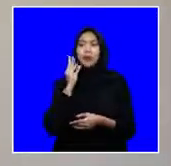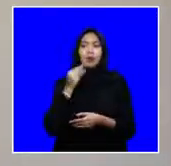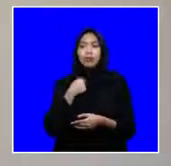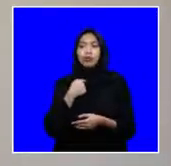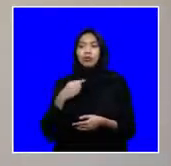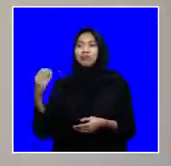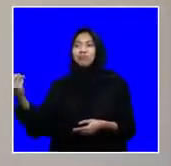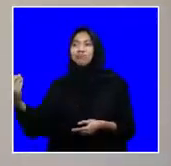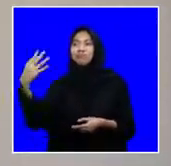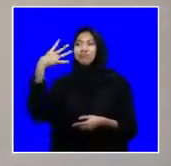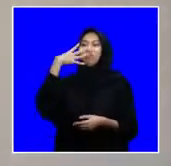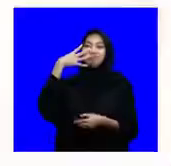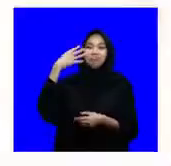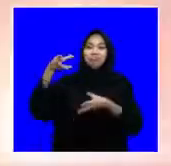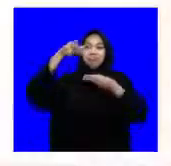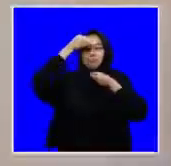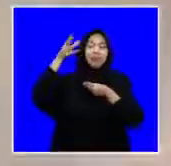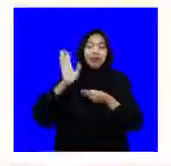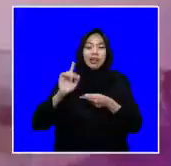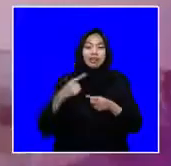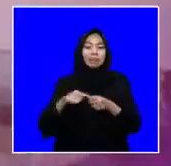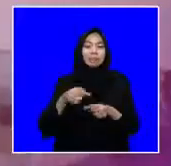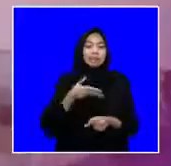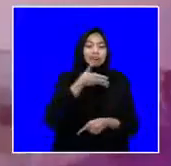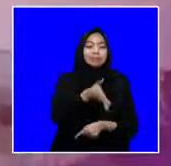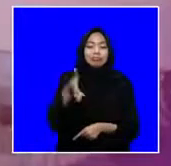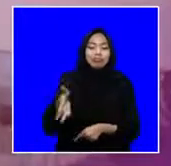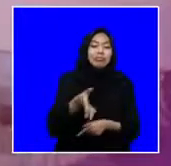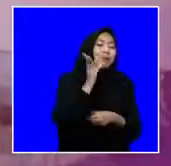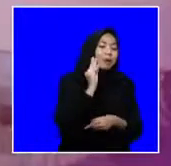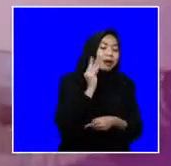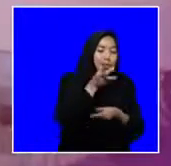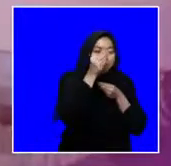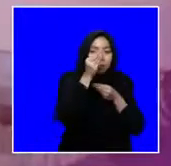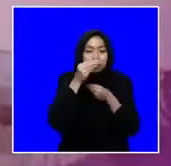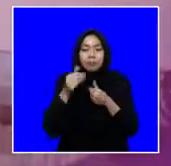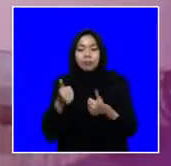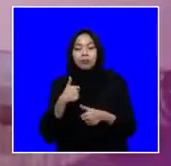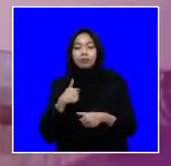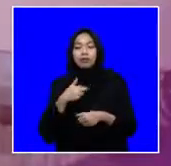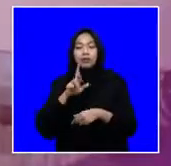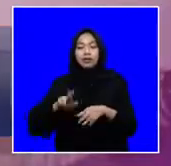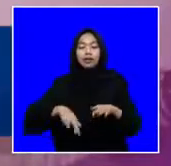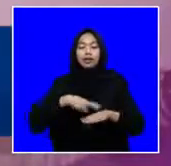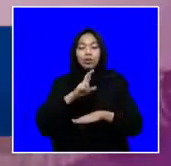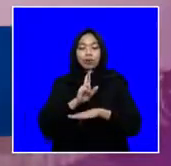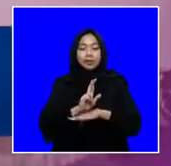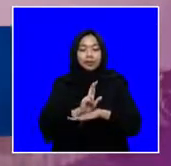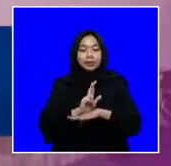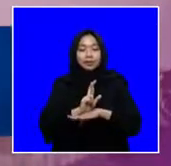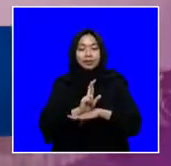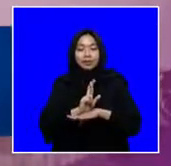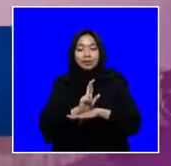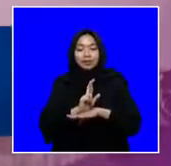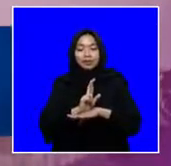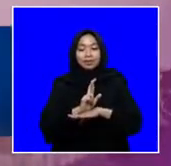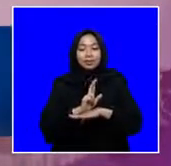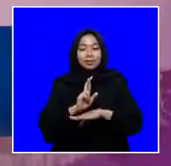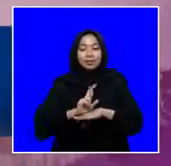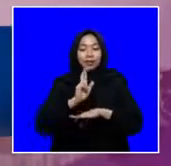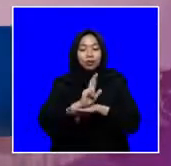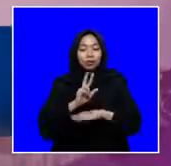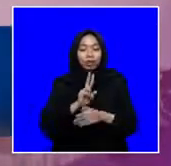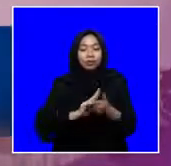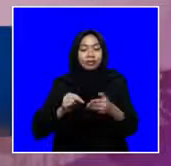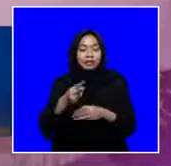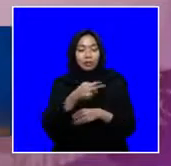tetapi pengalaman itu harus selalu kita cari. Atas nama Forum Rektor Indonesia, saya mengucapkan selamat atas peluncuran Merdeka